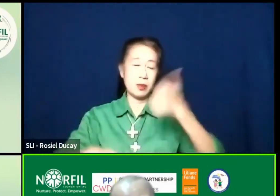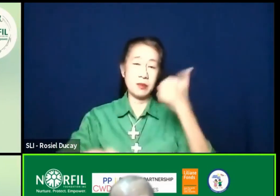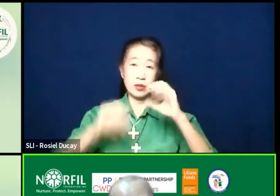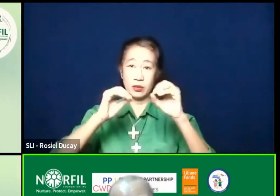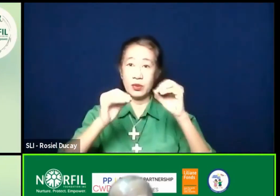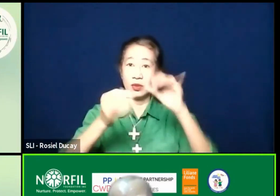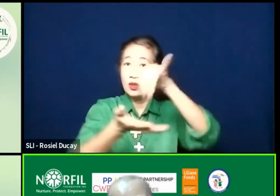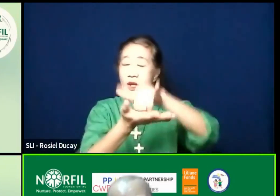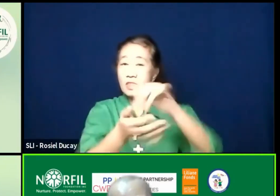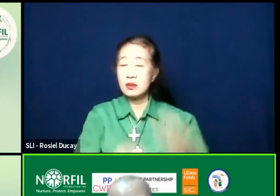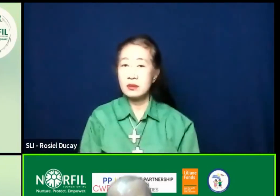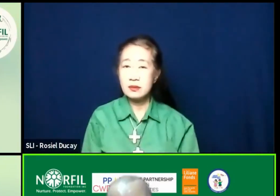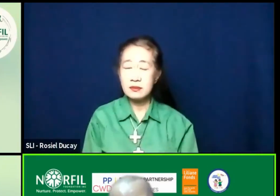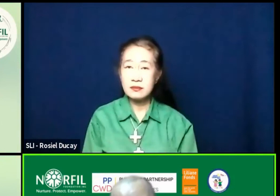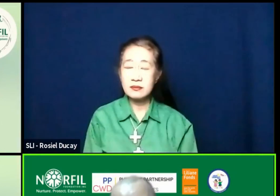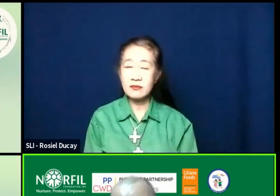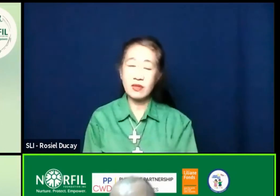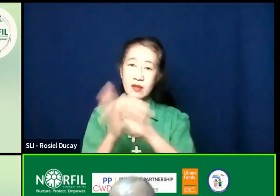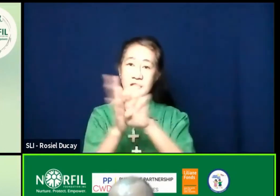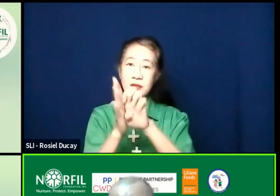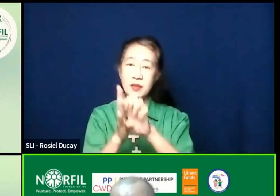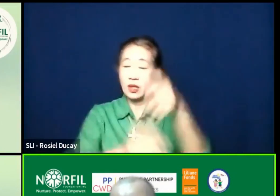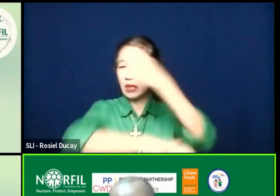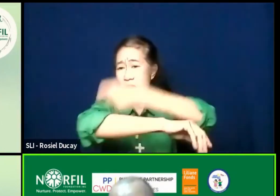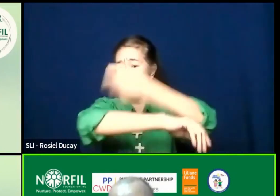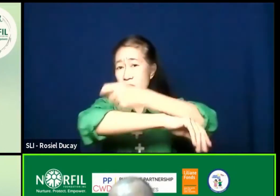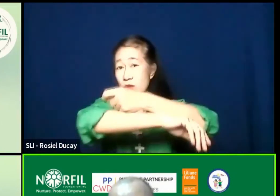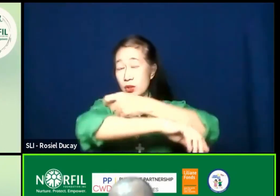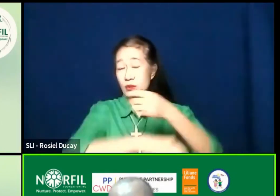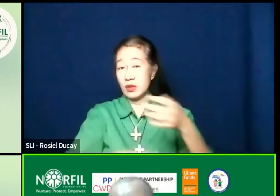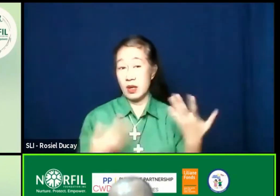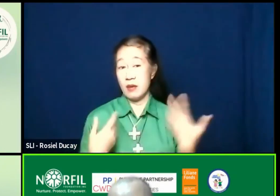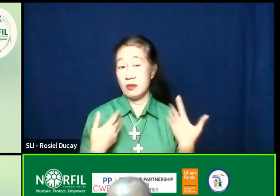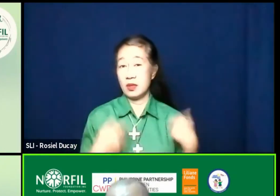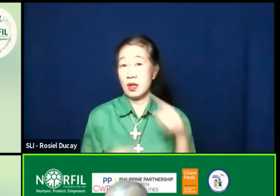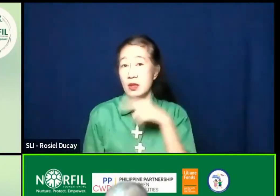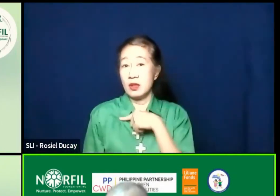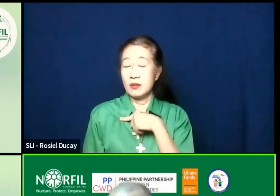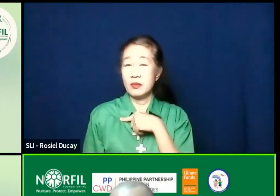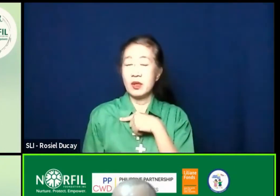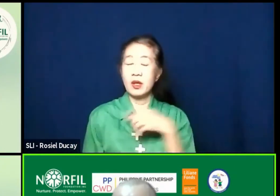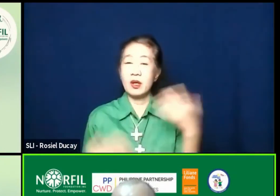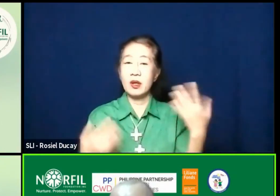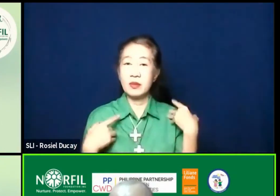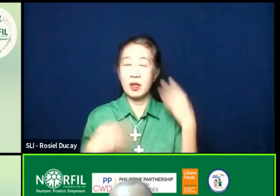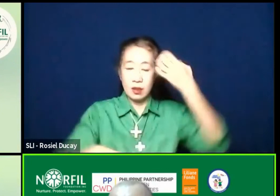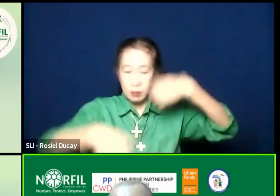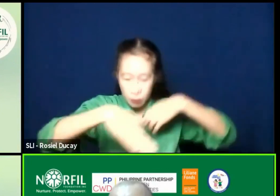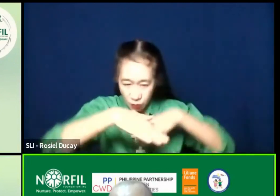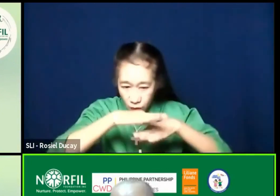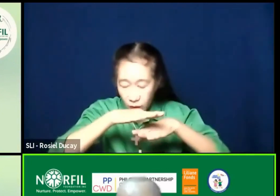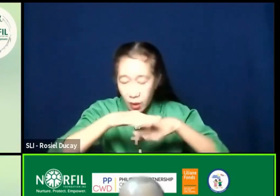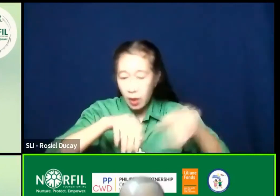na halimbawa na lang, lamesa yung object natin, ano? Meron duck cover and hold, under the table